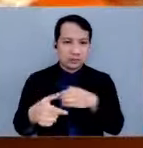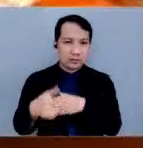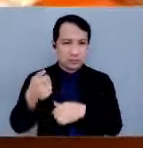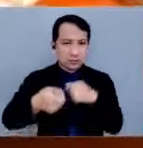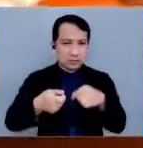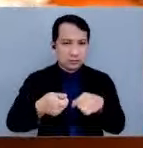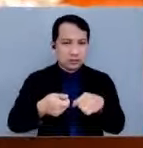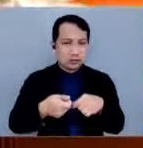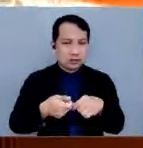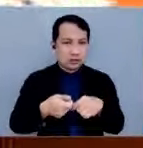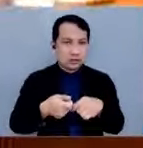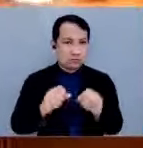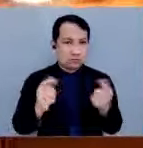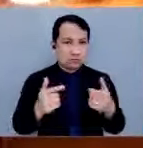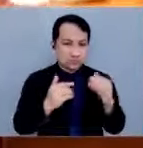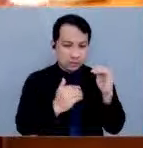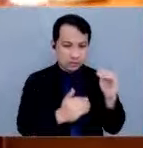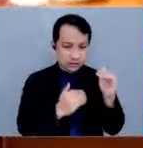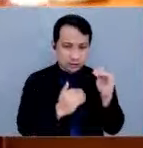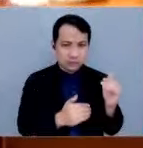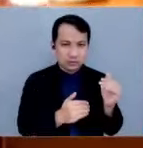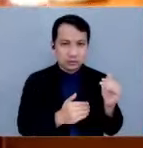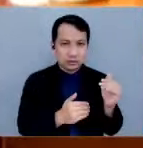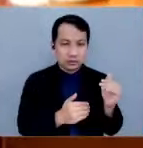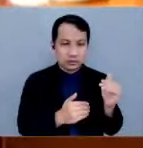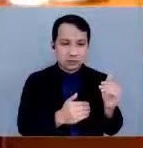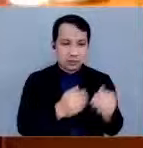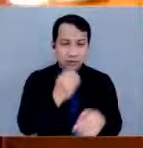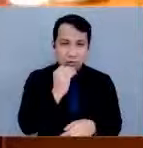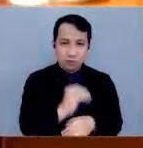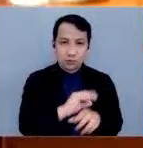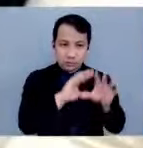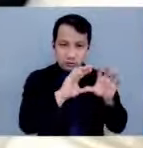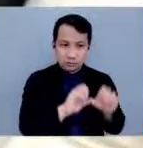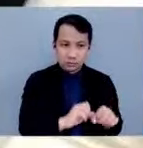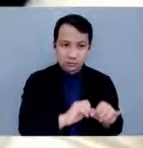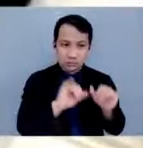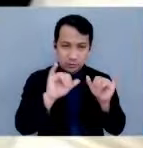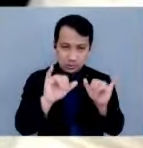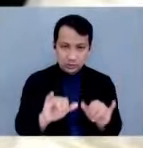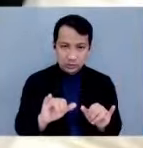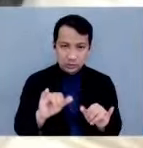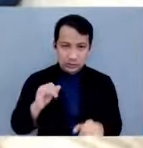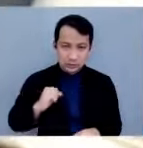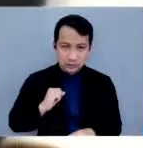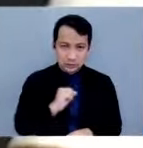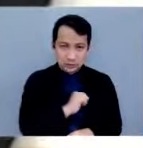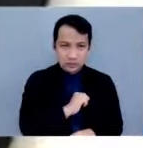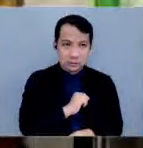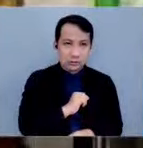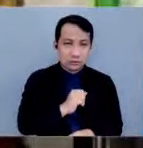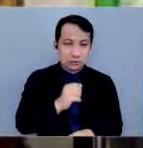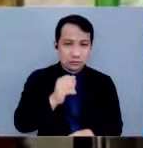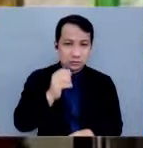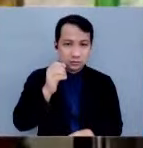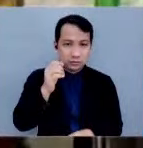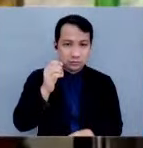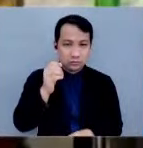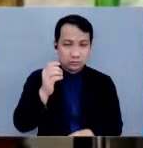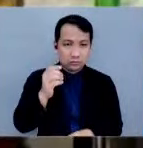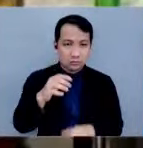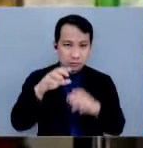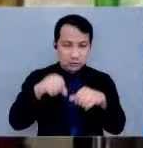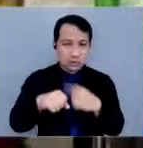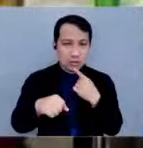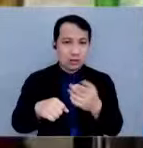indefinite o walang limitasyon ang detention order ng Senado o ng Kongreso. Si Balag, pinakulong ng Senado for contempt dahil